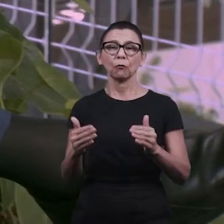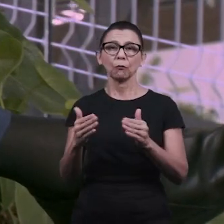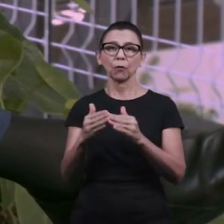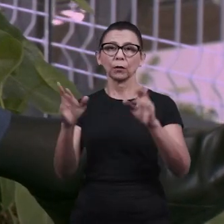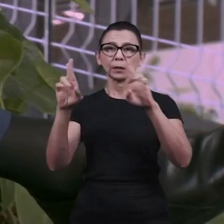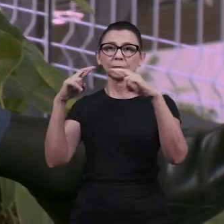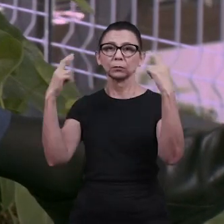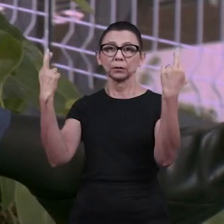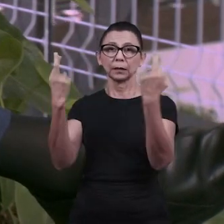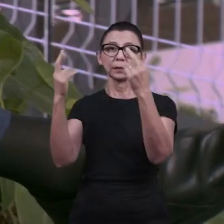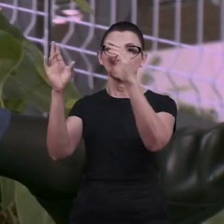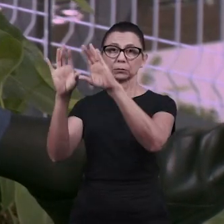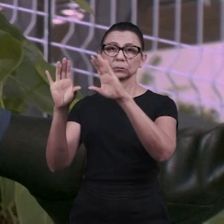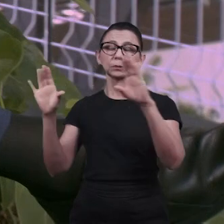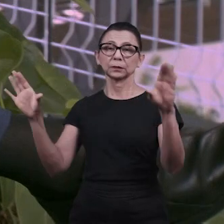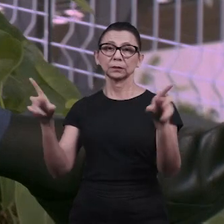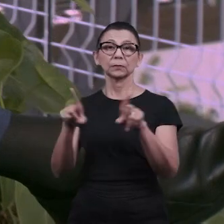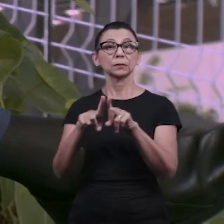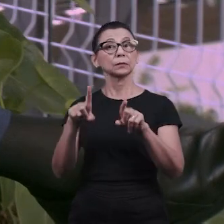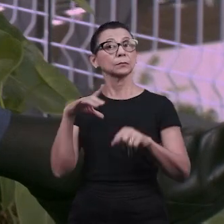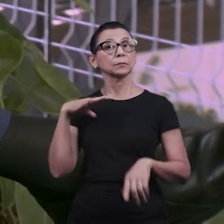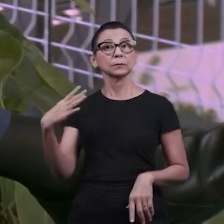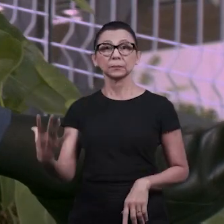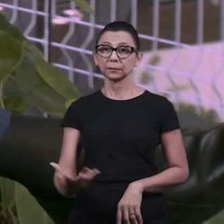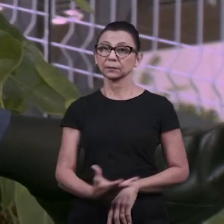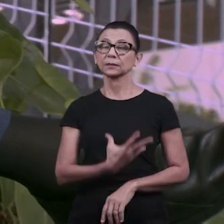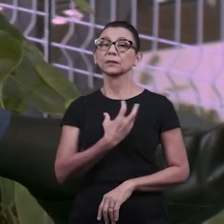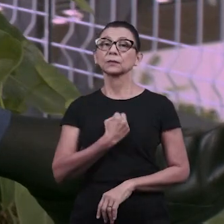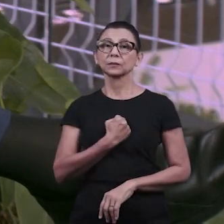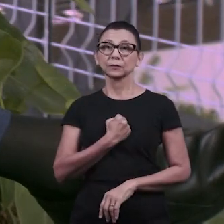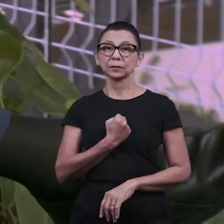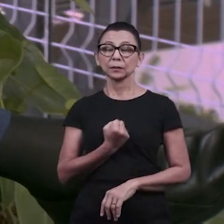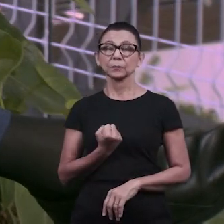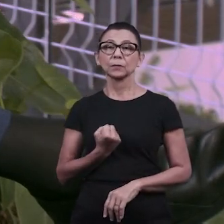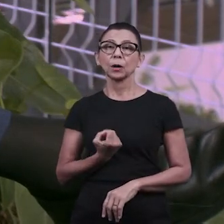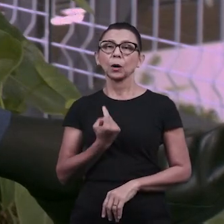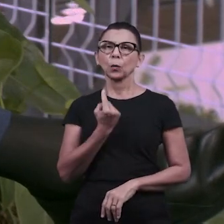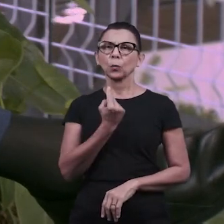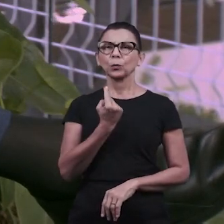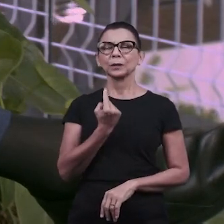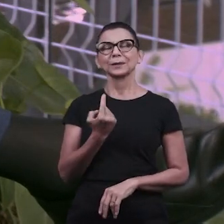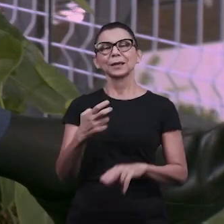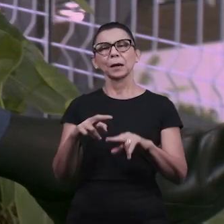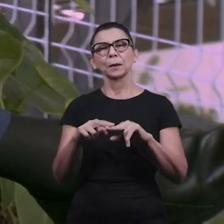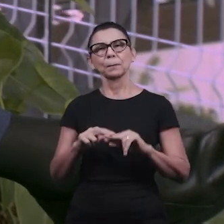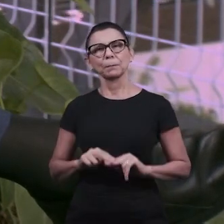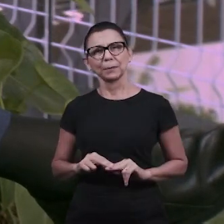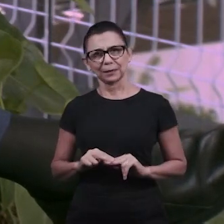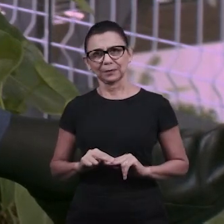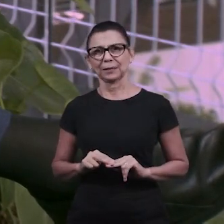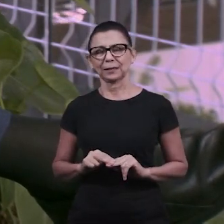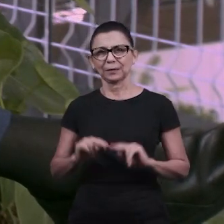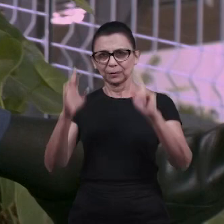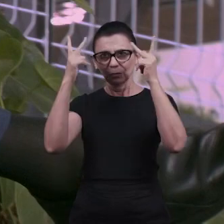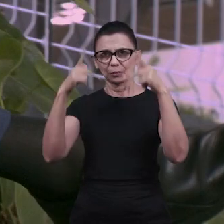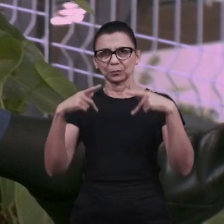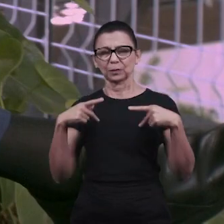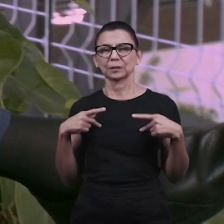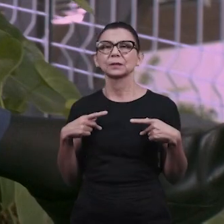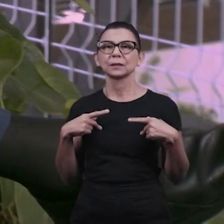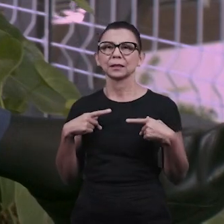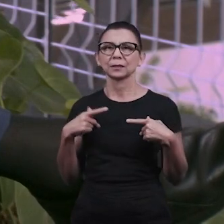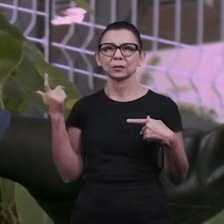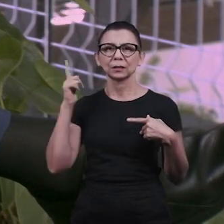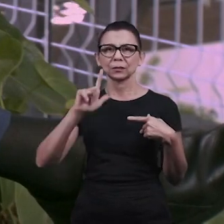cieux pour le salut qui est l'unique façon d'avoir cet